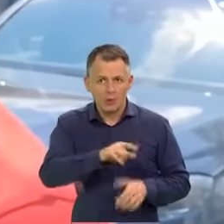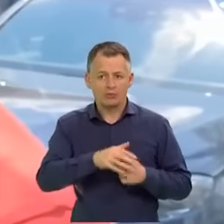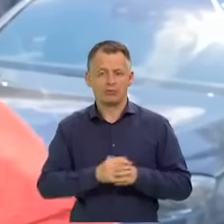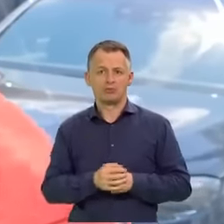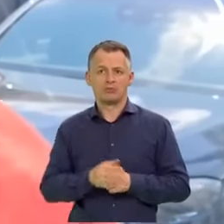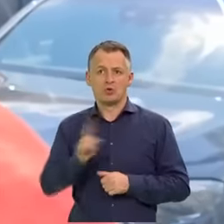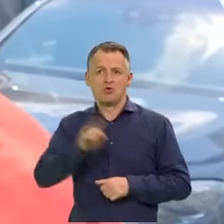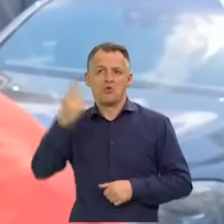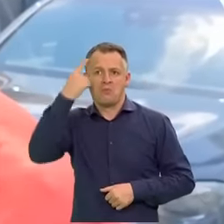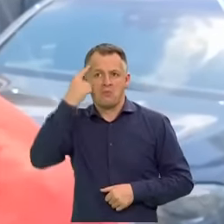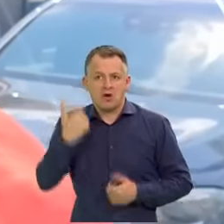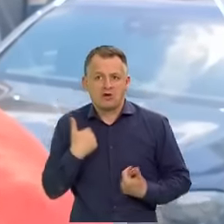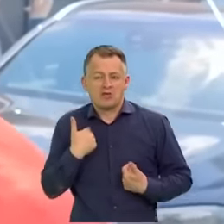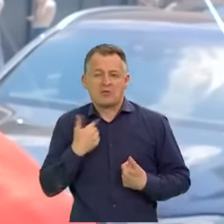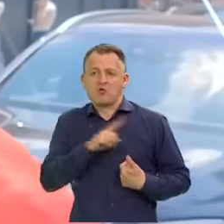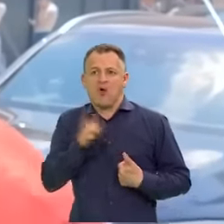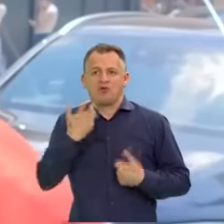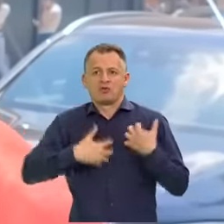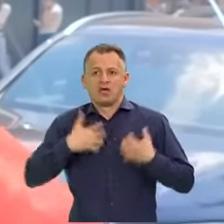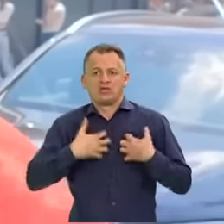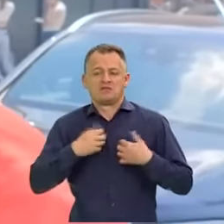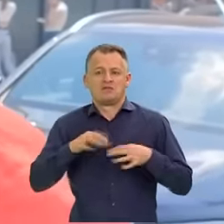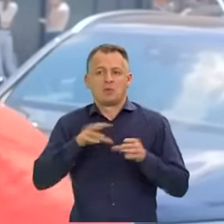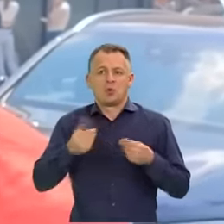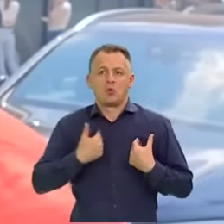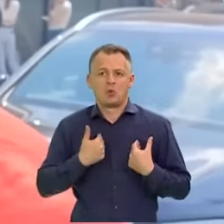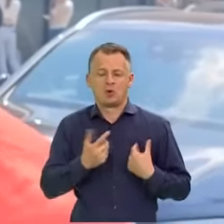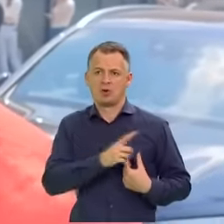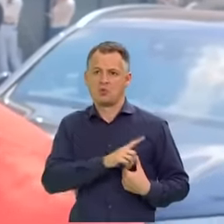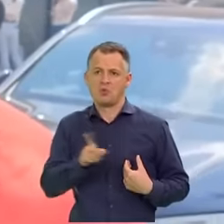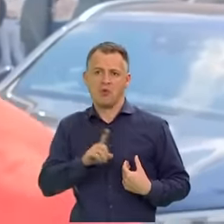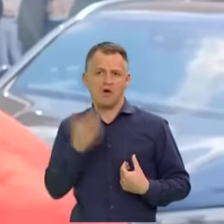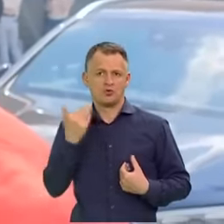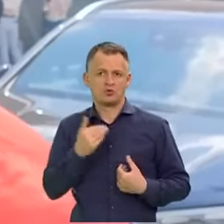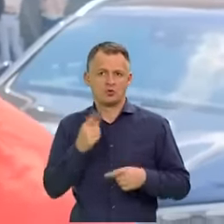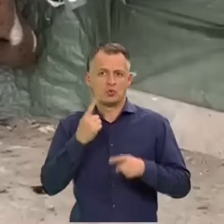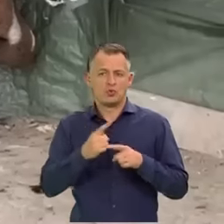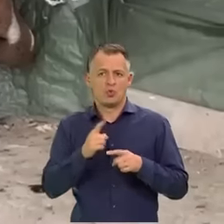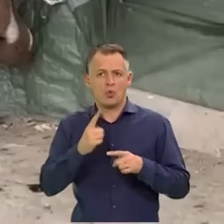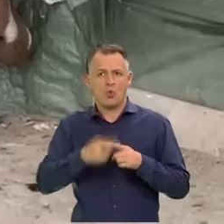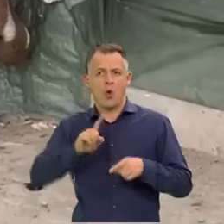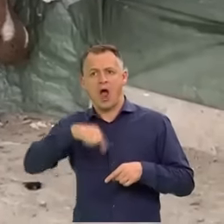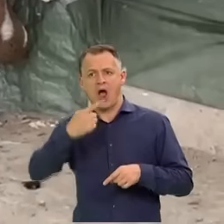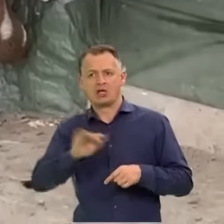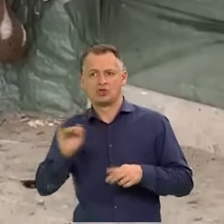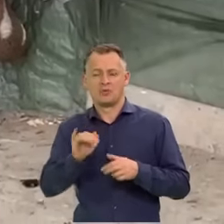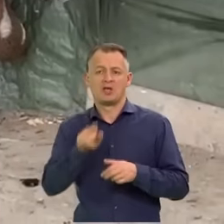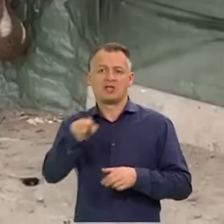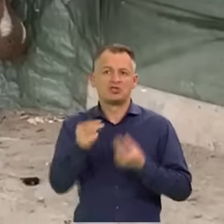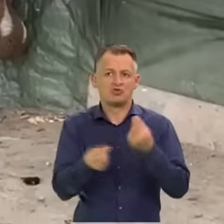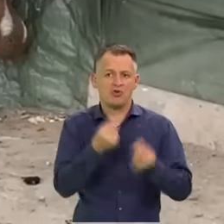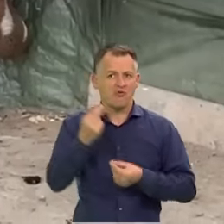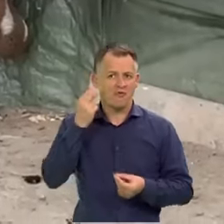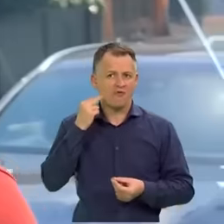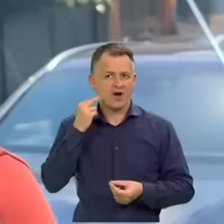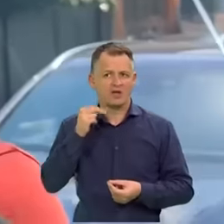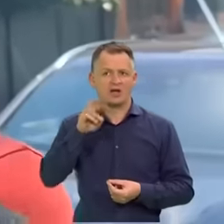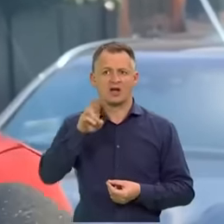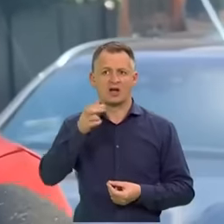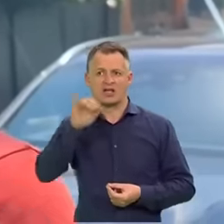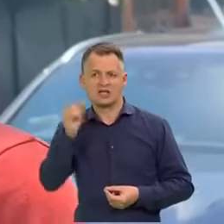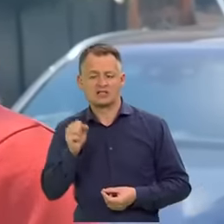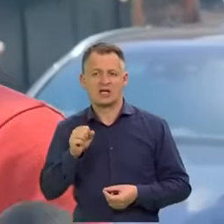fost agresiv cu noi și cu copiii, nu prea a fost agresiv cu noi în familie. Se juca cu Raisa în curte,